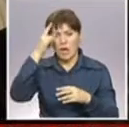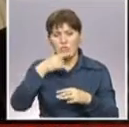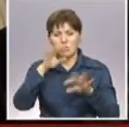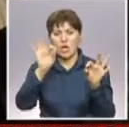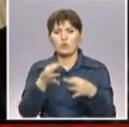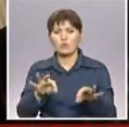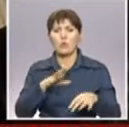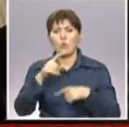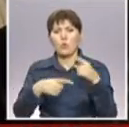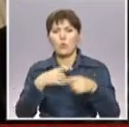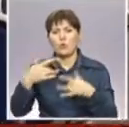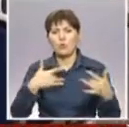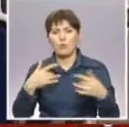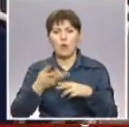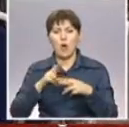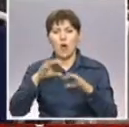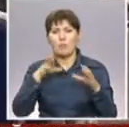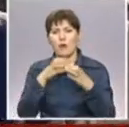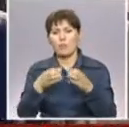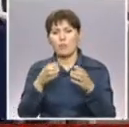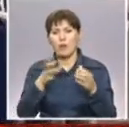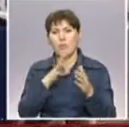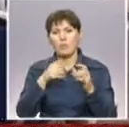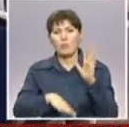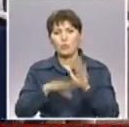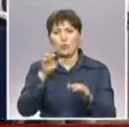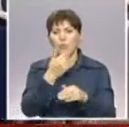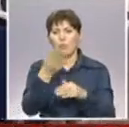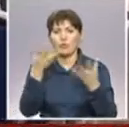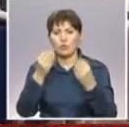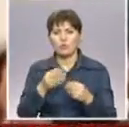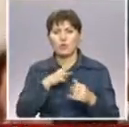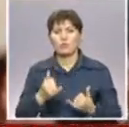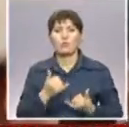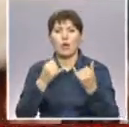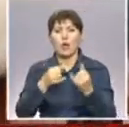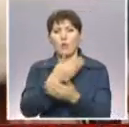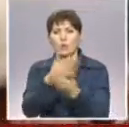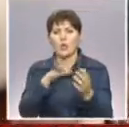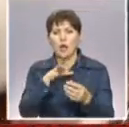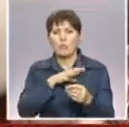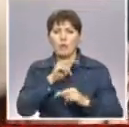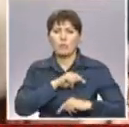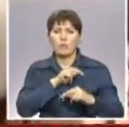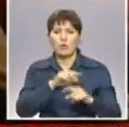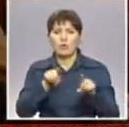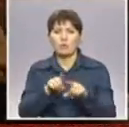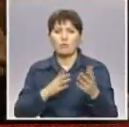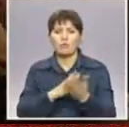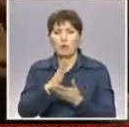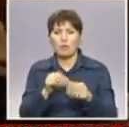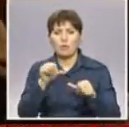дәстүрлі өнерінің төресіне айналған оркестрдің ұжымындағы үздіктер де бұл күні елеусіз қалмады. Оларға талмай еткен қажырлы еңбектері